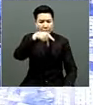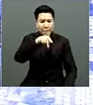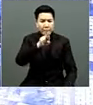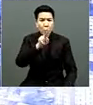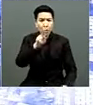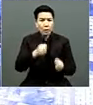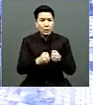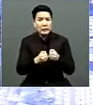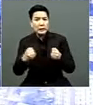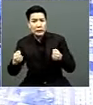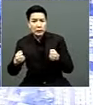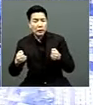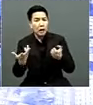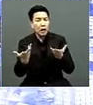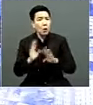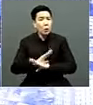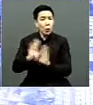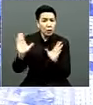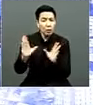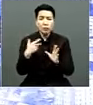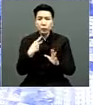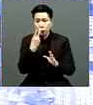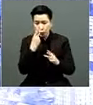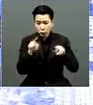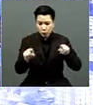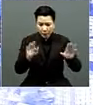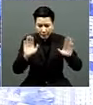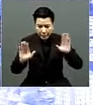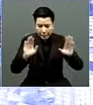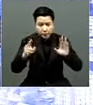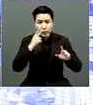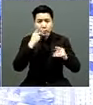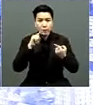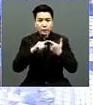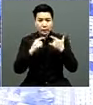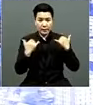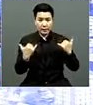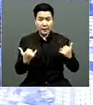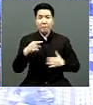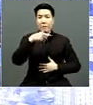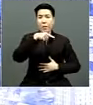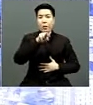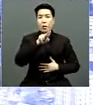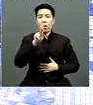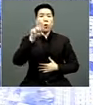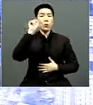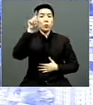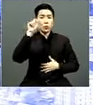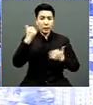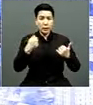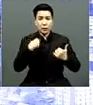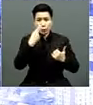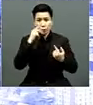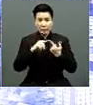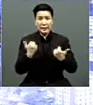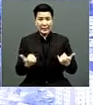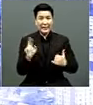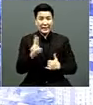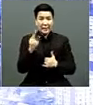กเลิกการประกาศในการใช้พระราชกำหนดบริหารราชการฉุกเฉินนี้ต่อไปก็คือตอนนี้เรายังใช้อ